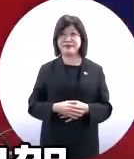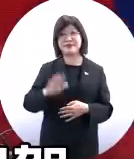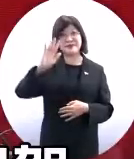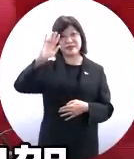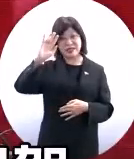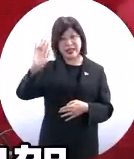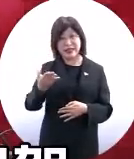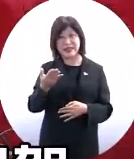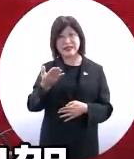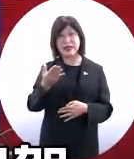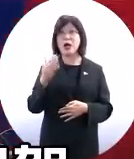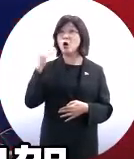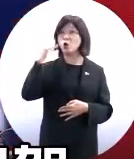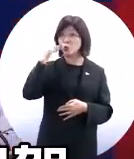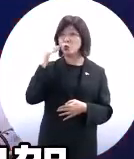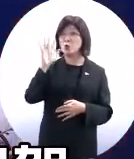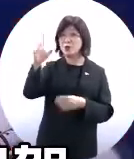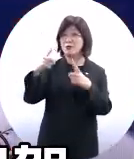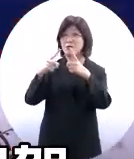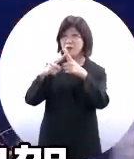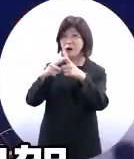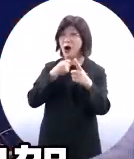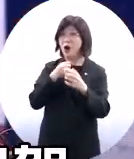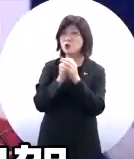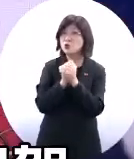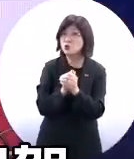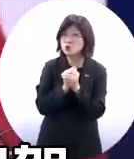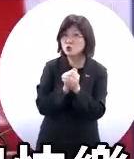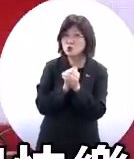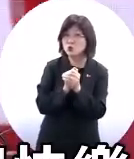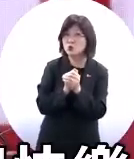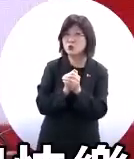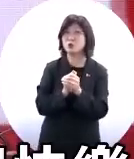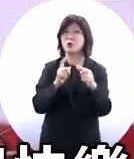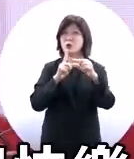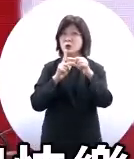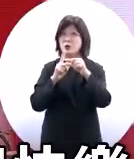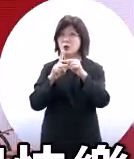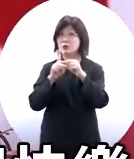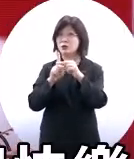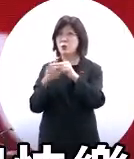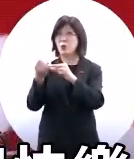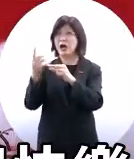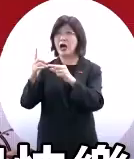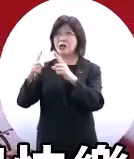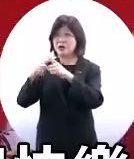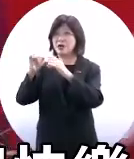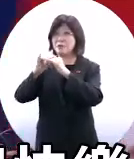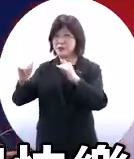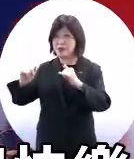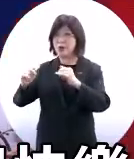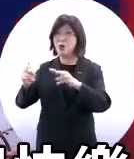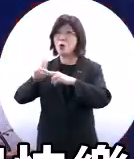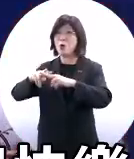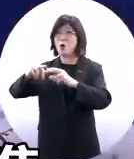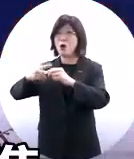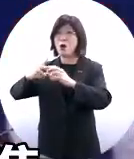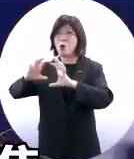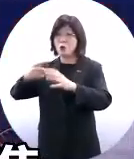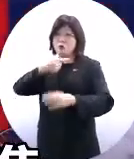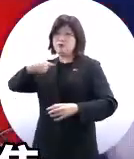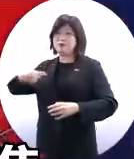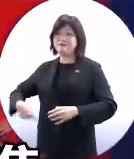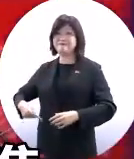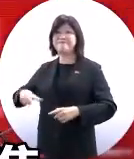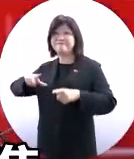但是如果有人要祝贺中华人民共和国生日快乐，特